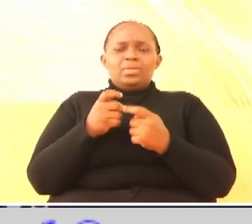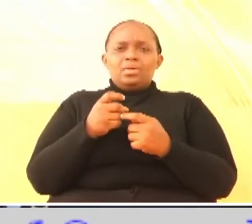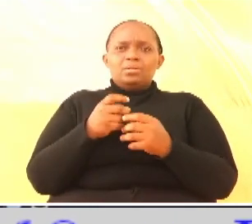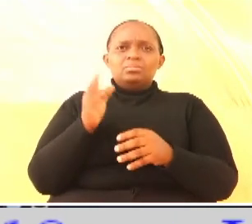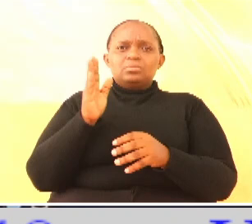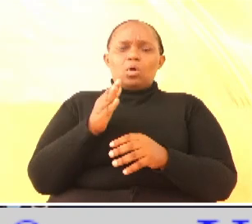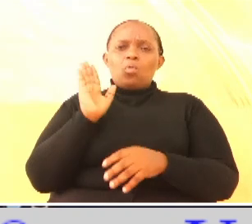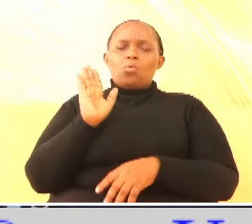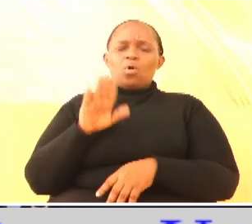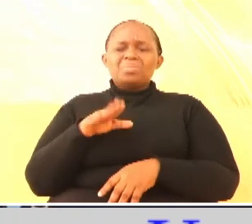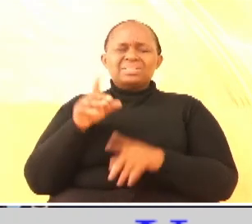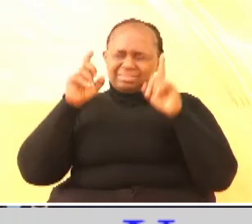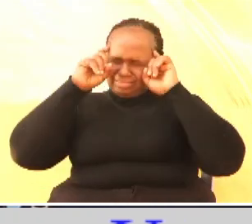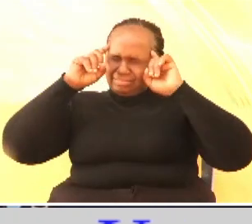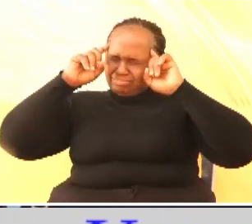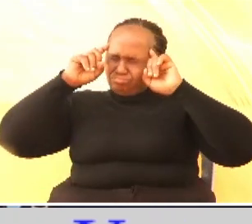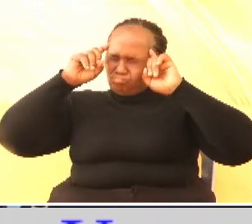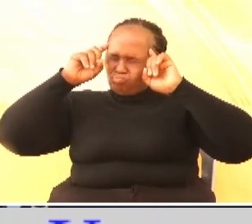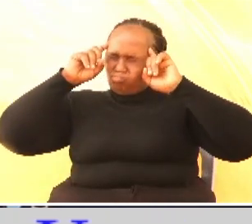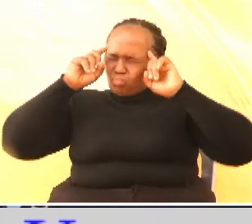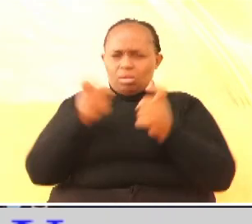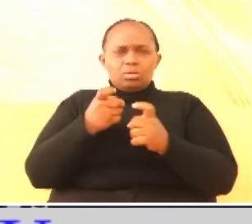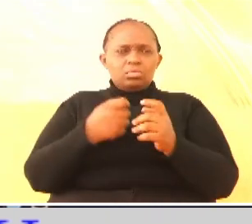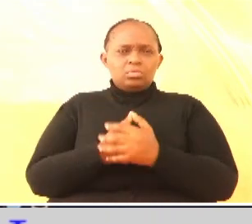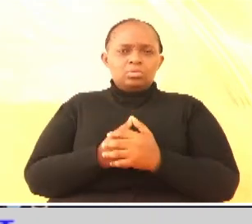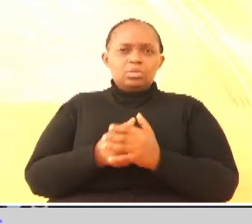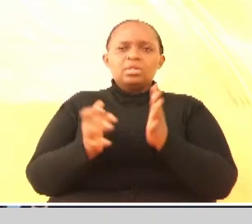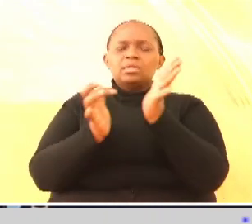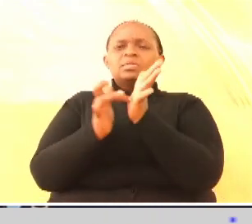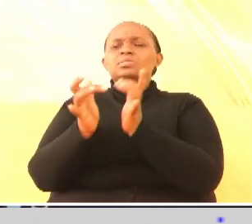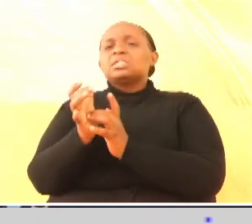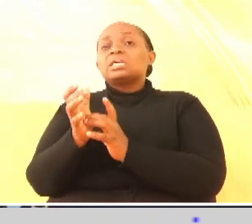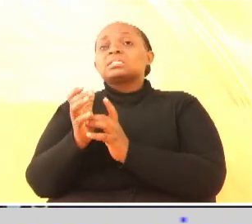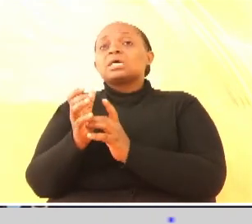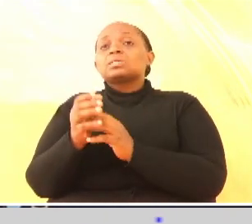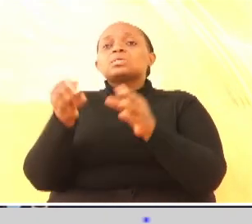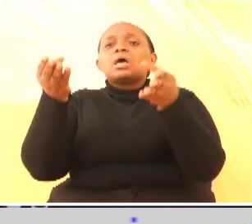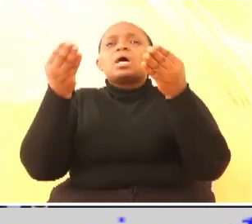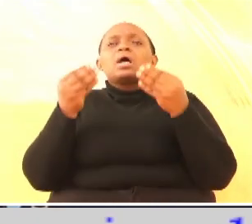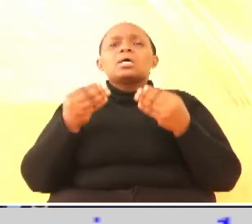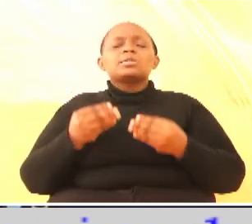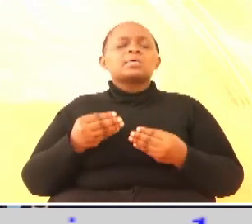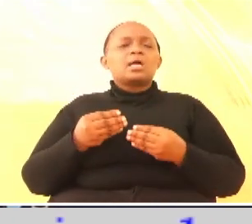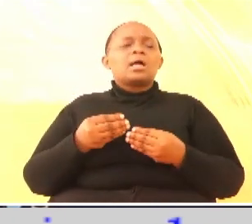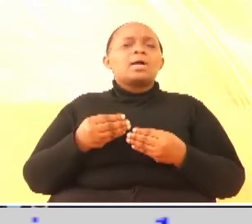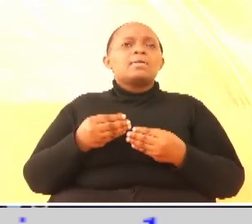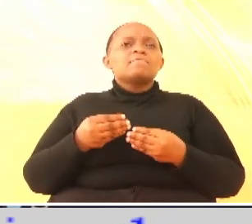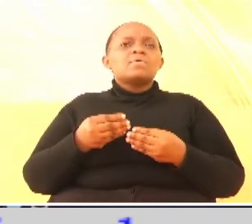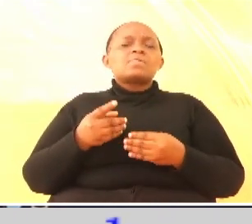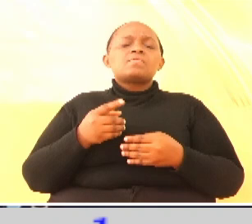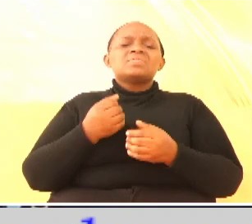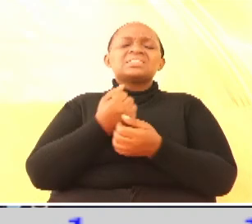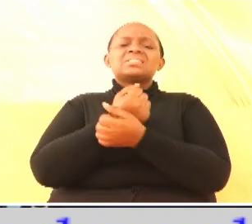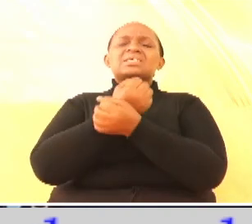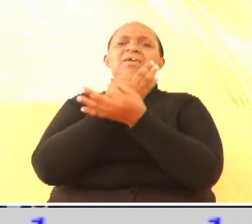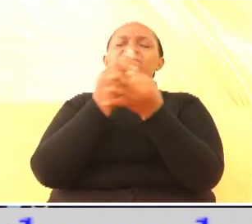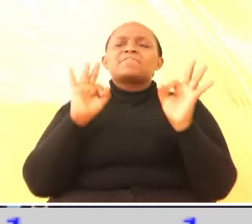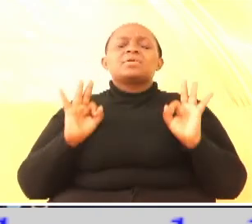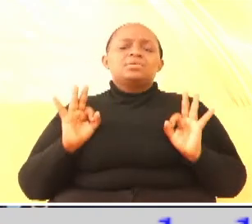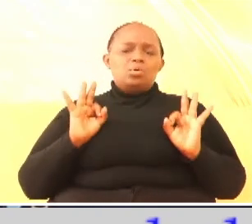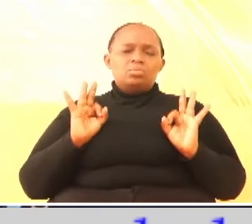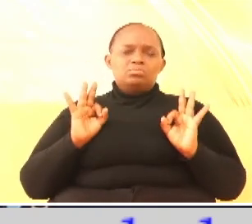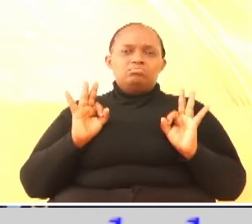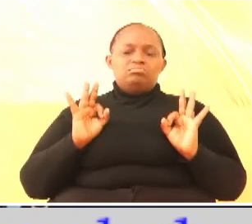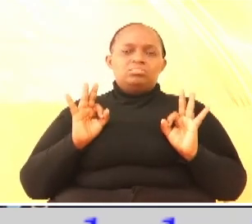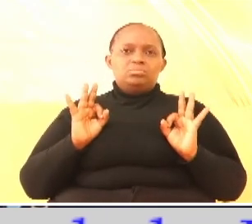do mmekataa. Na Yesu alikuja kutuweka nini? Uhuru. Alileta